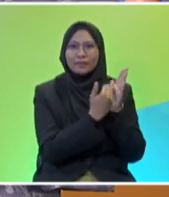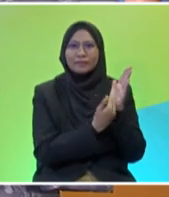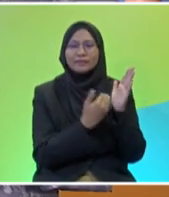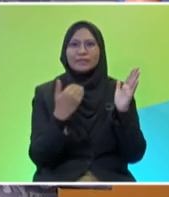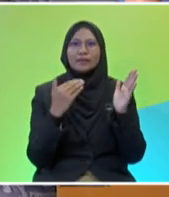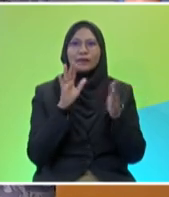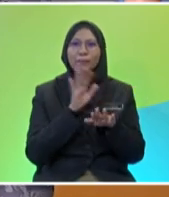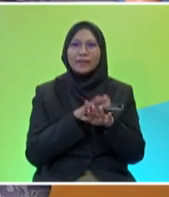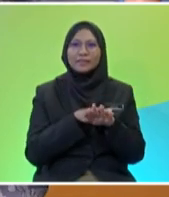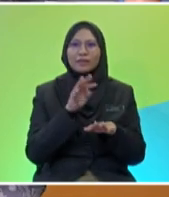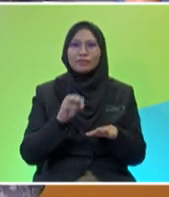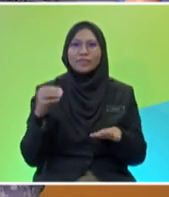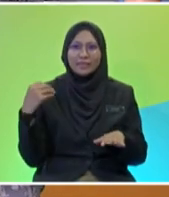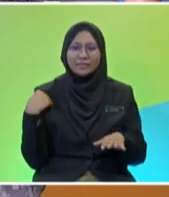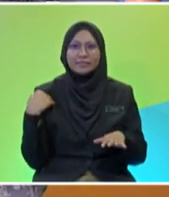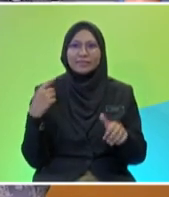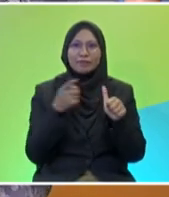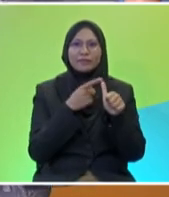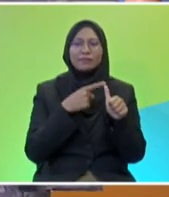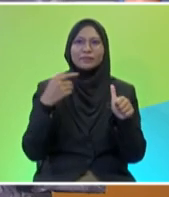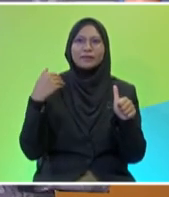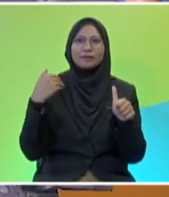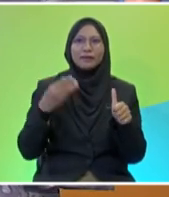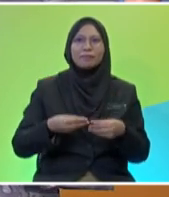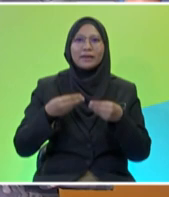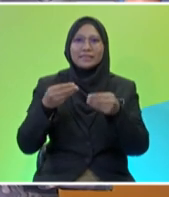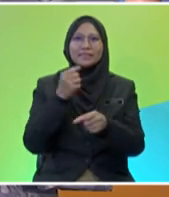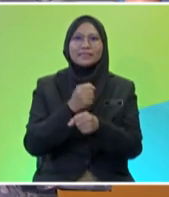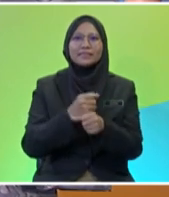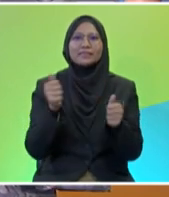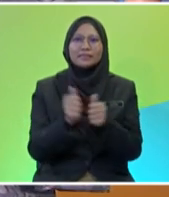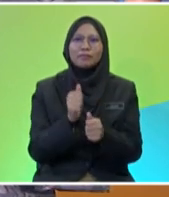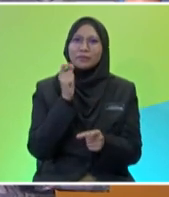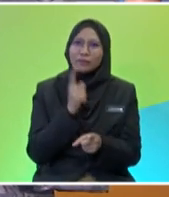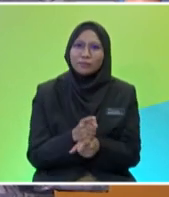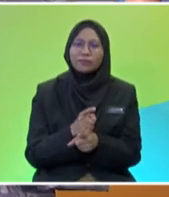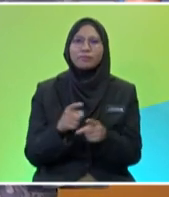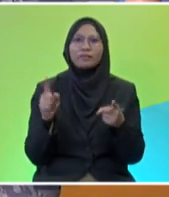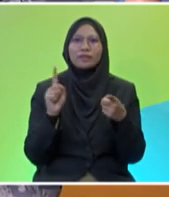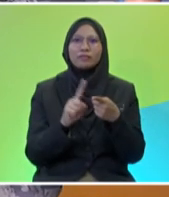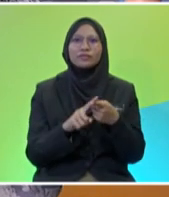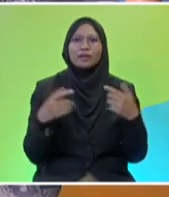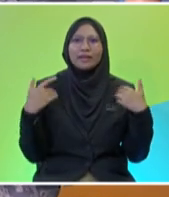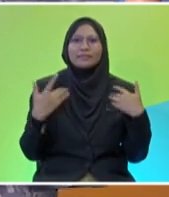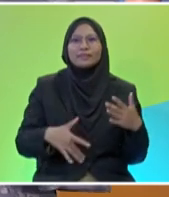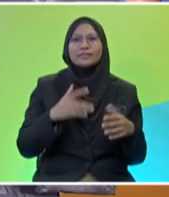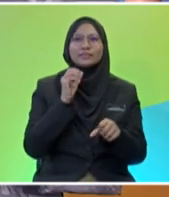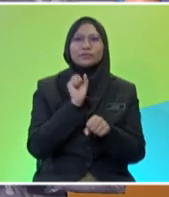menuju kesungguhan menjalankan tugas Aduh urusan dan dijalankan